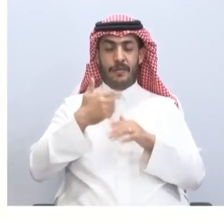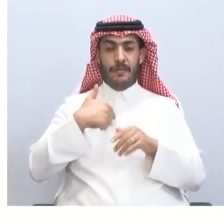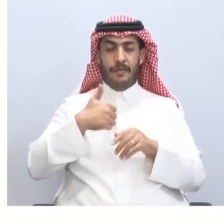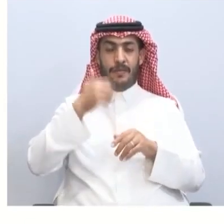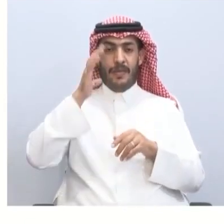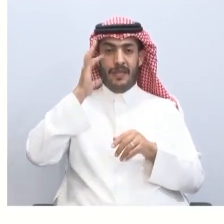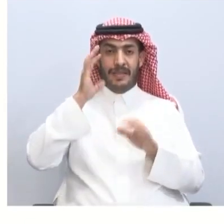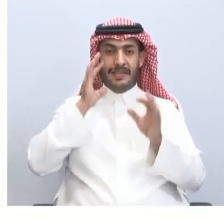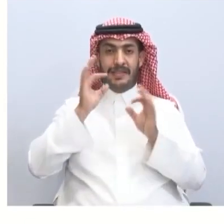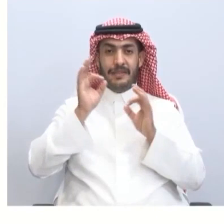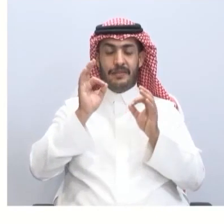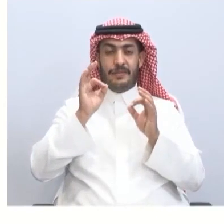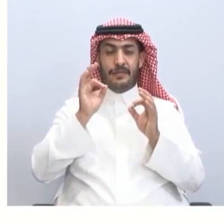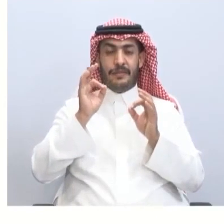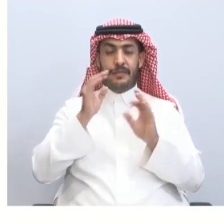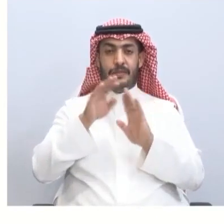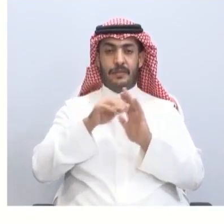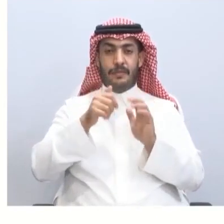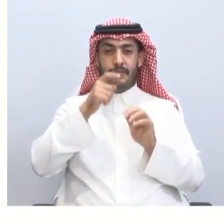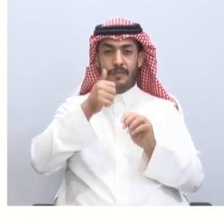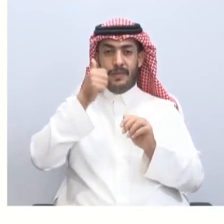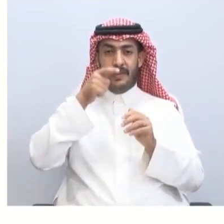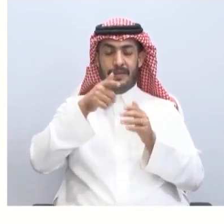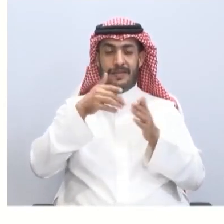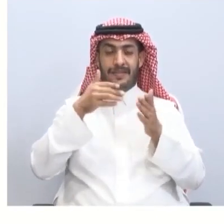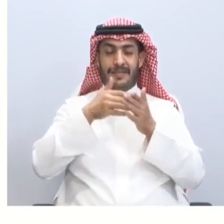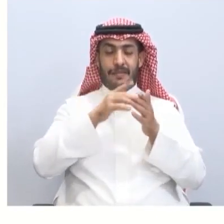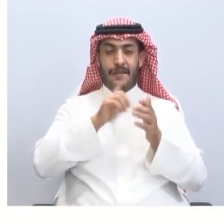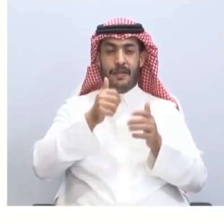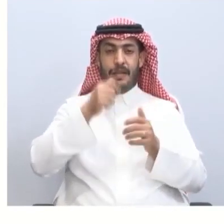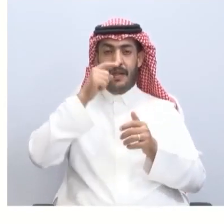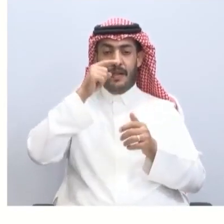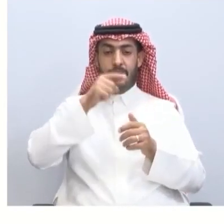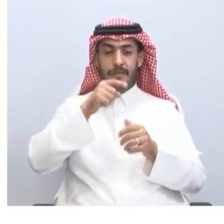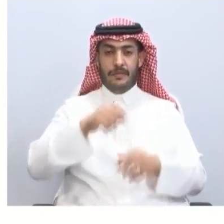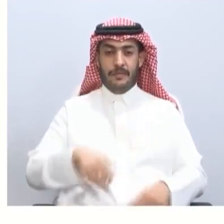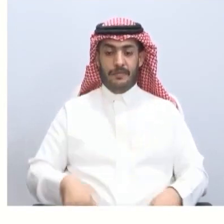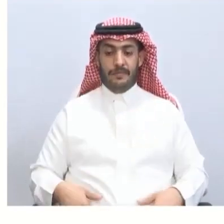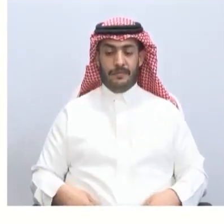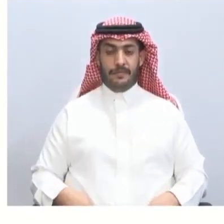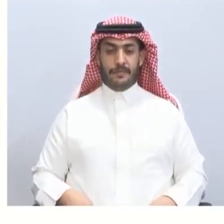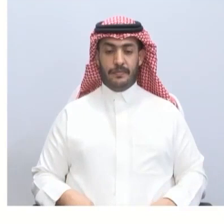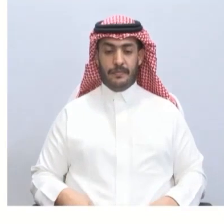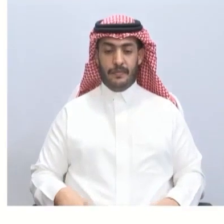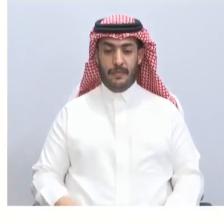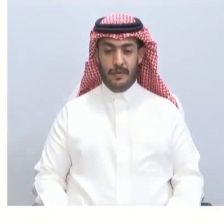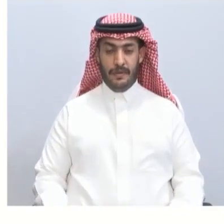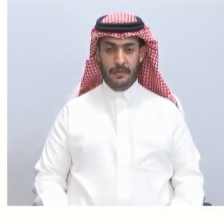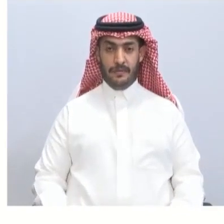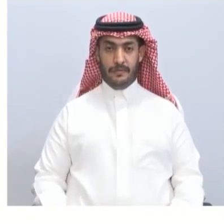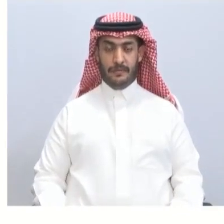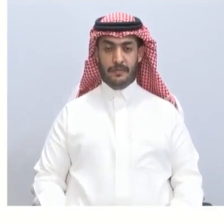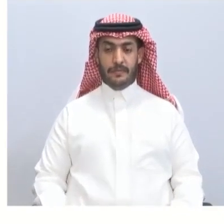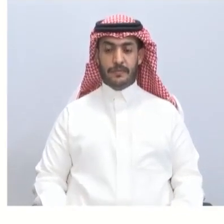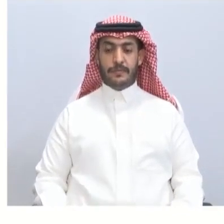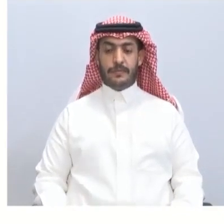بذكائهم وسياستهم ان يتجاوزوا هذه العراقيل وهذه العقبات